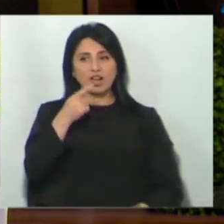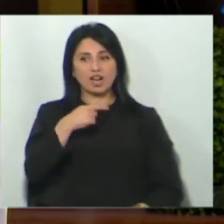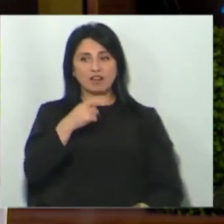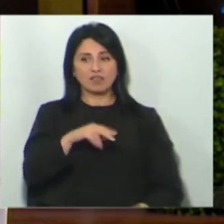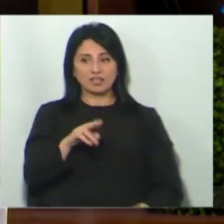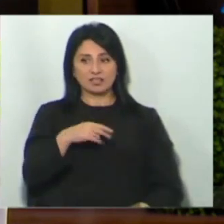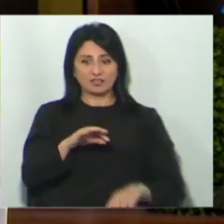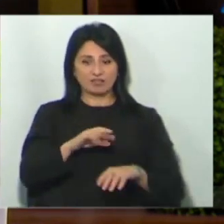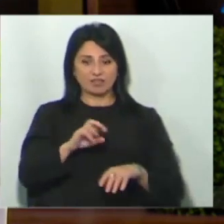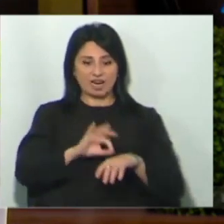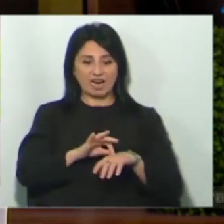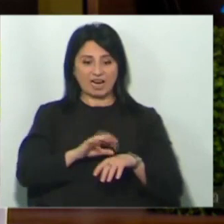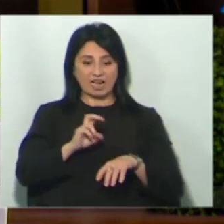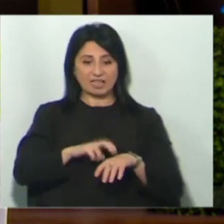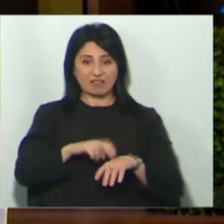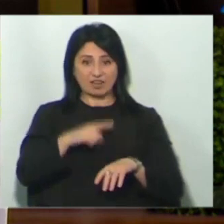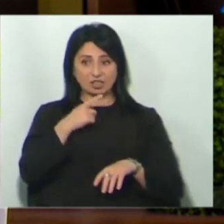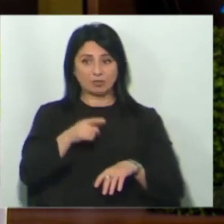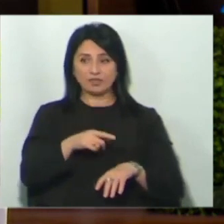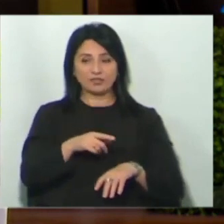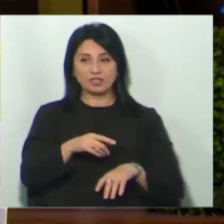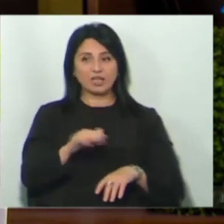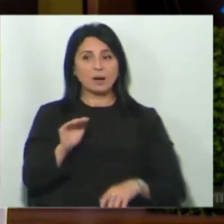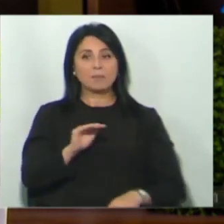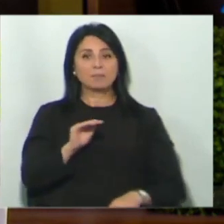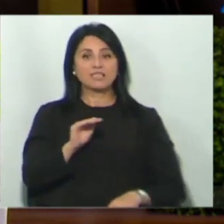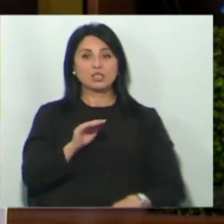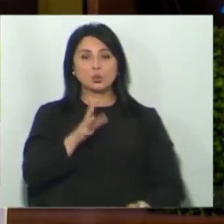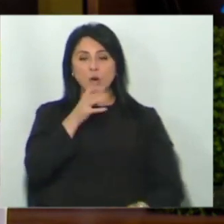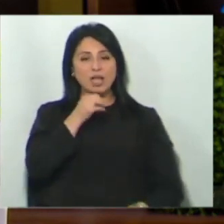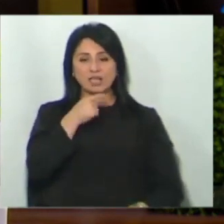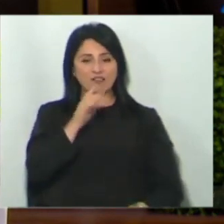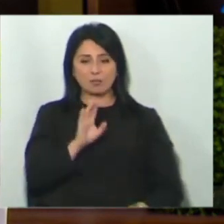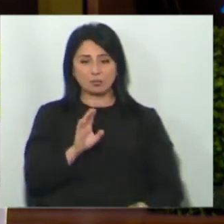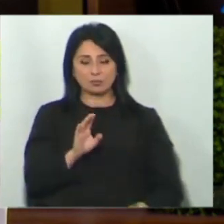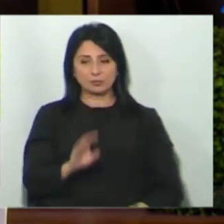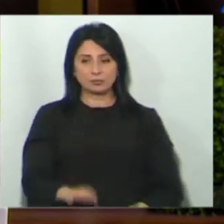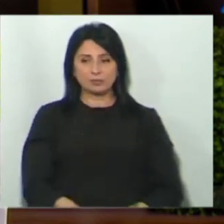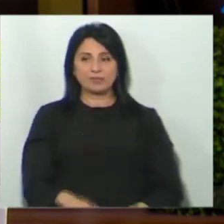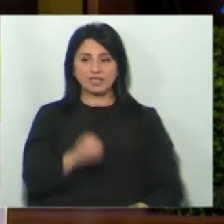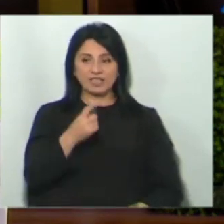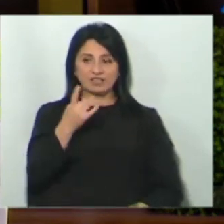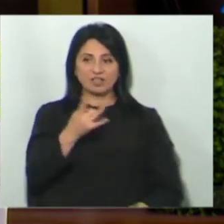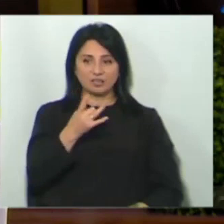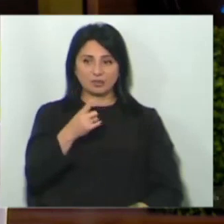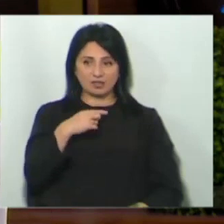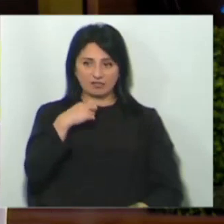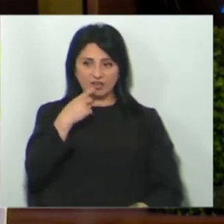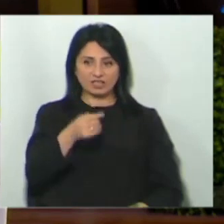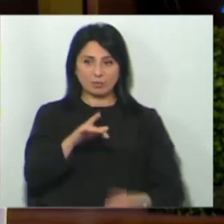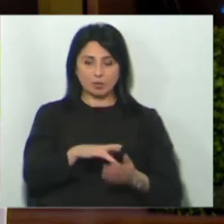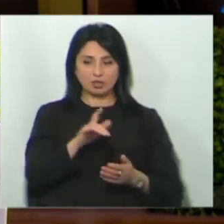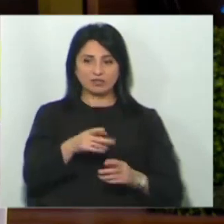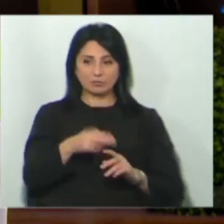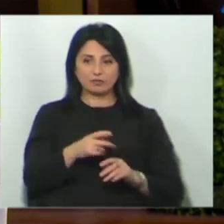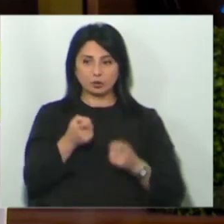առակոտ դերմատոլոգեպի խանդազմուլ ասակս է, առակոքս պիզիոլոգի ուրի ասակ է, իցիտ իտե վերտխել վախսեն էպ